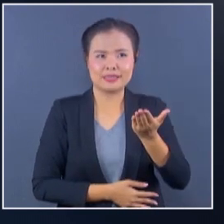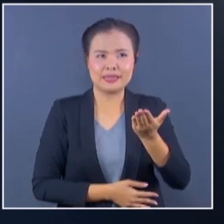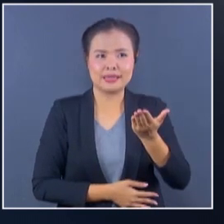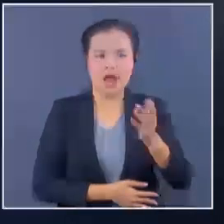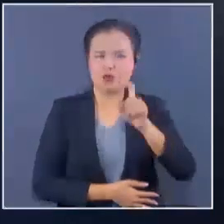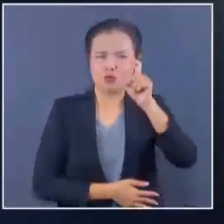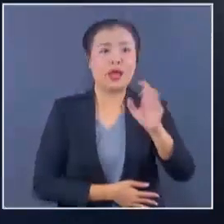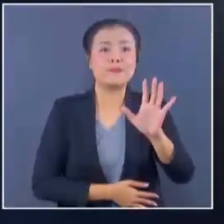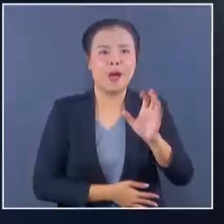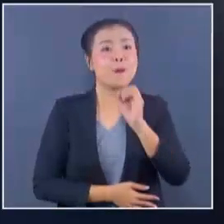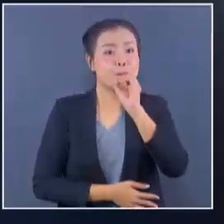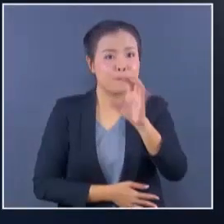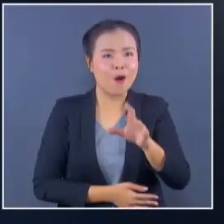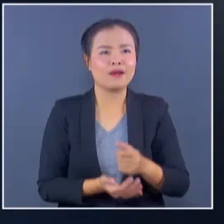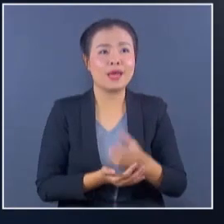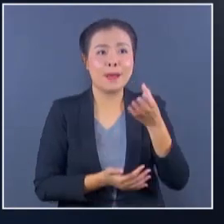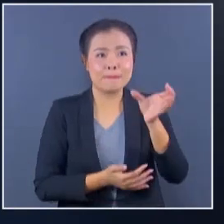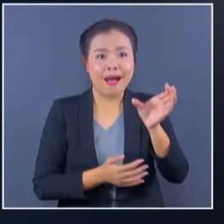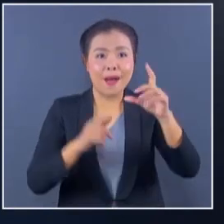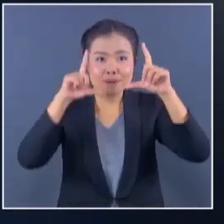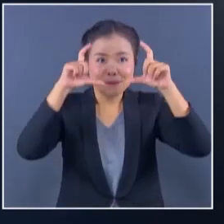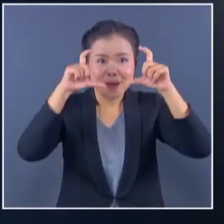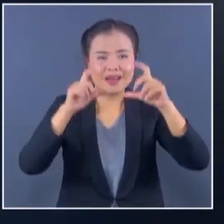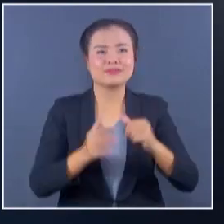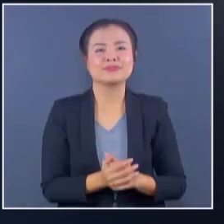งสัยนานนะคะเจ้าตัวก็ได้โพสต์ภาพกับพี่อ้ําพัชร